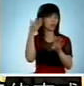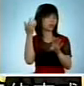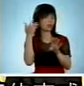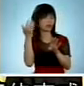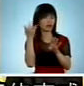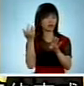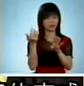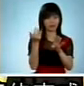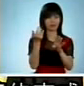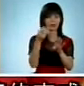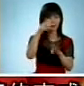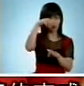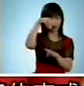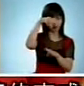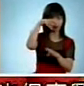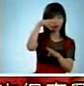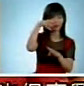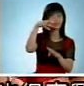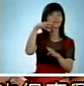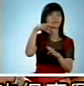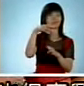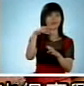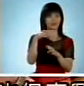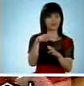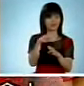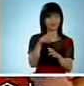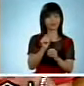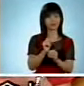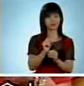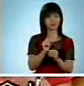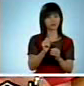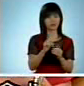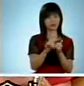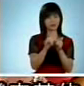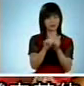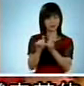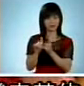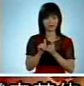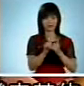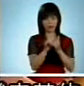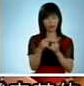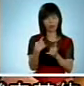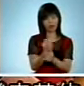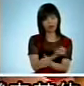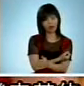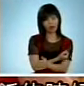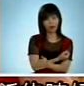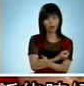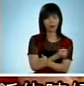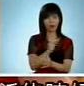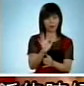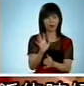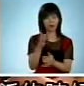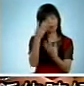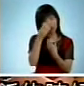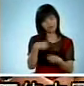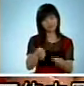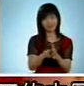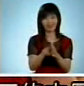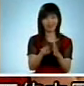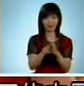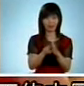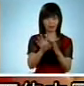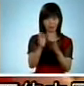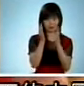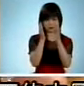嘛， 对对， 所以他们用灯号的方式、嗯。而且我们这次也很高兴，其实这个社会上，我做的真的是蛮辛苦的。可是我每次很气馁的时候，